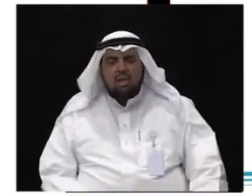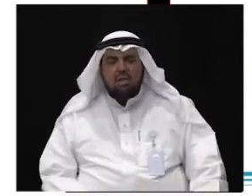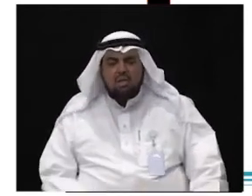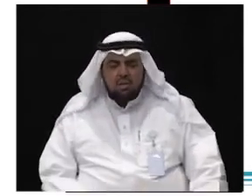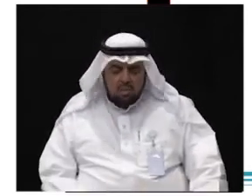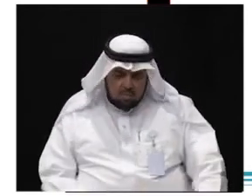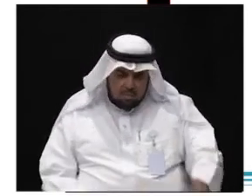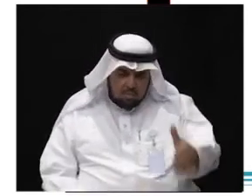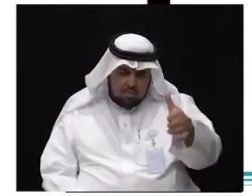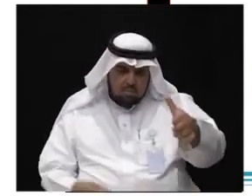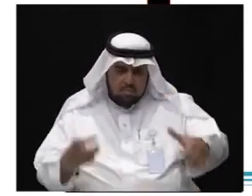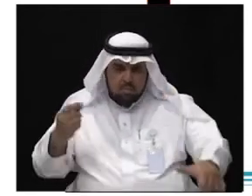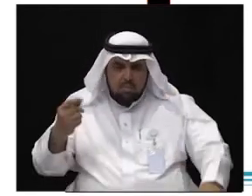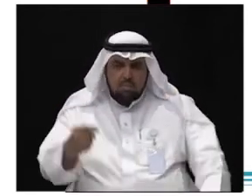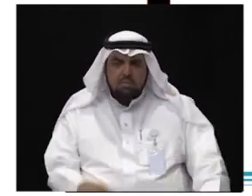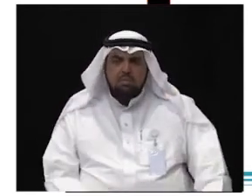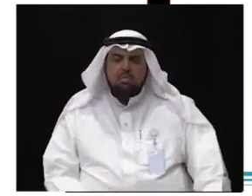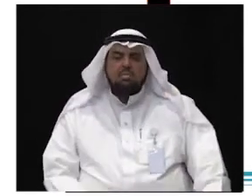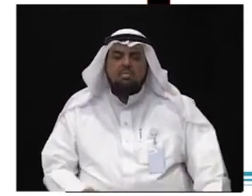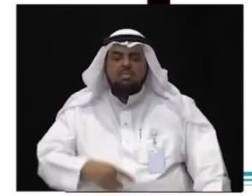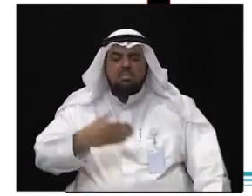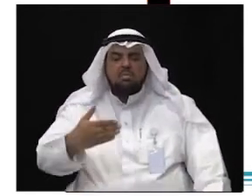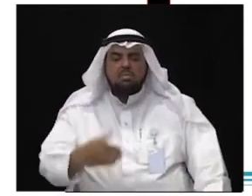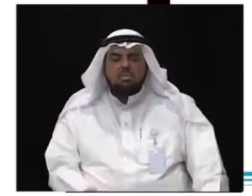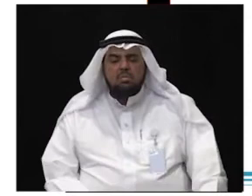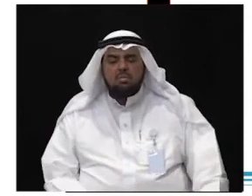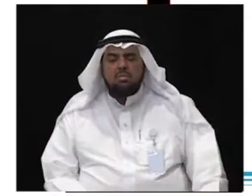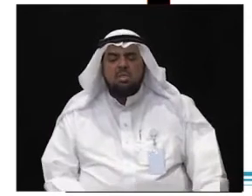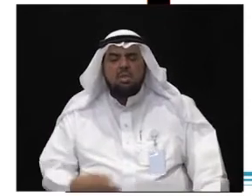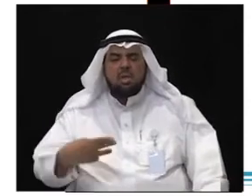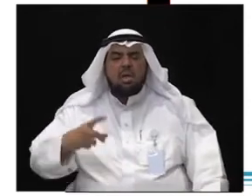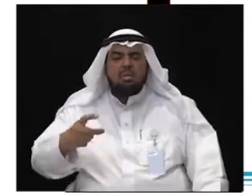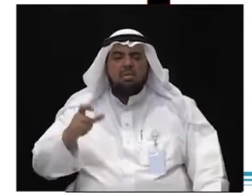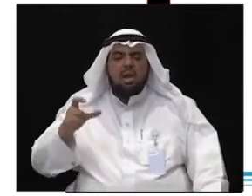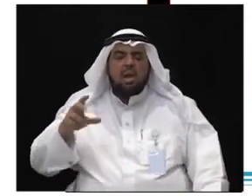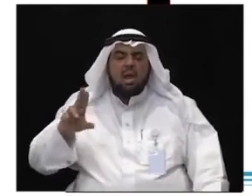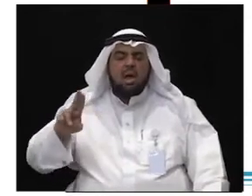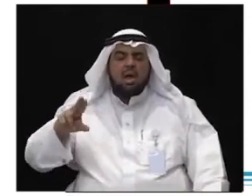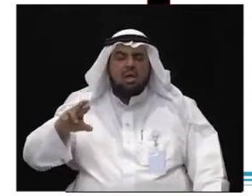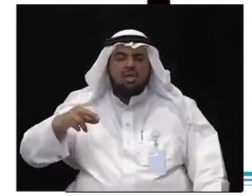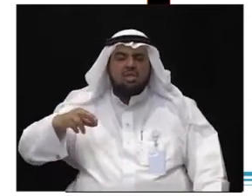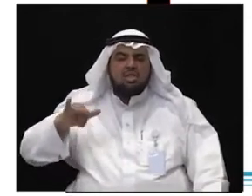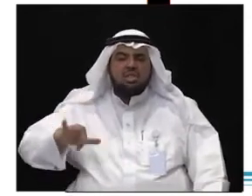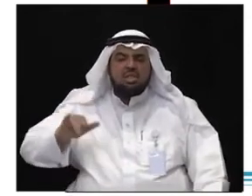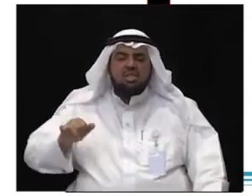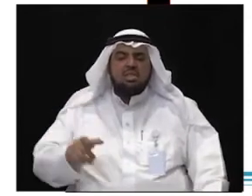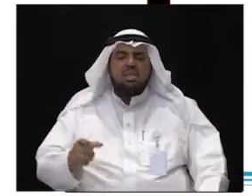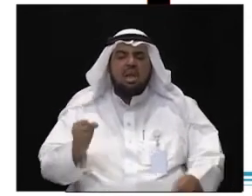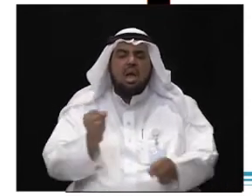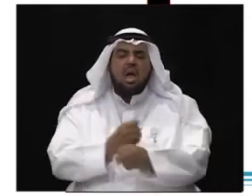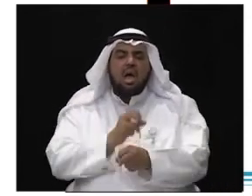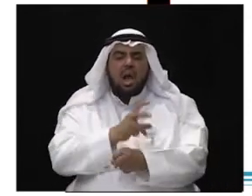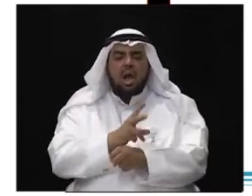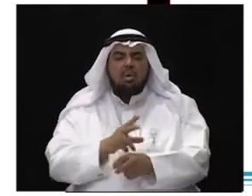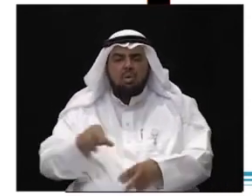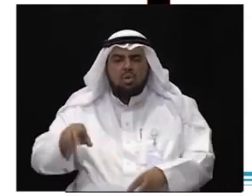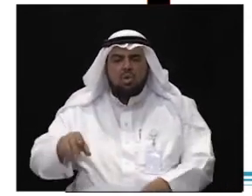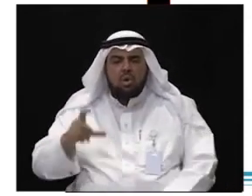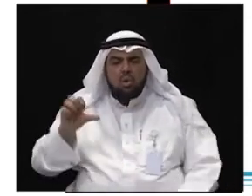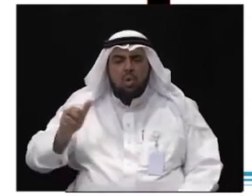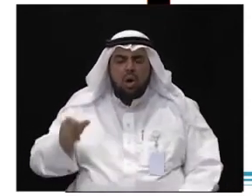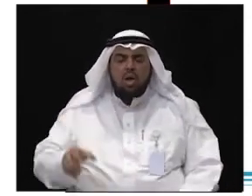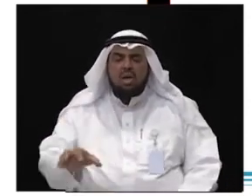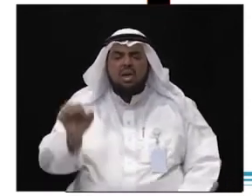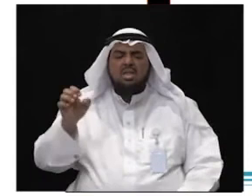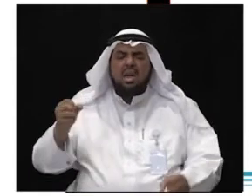بارك الله فيكم. طلب عبد العزيز من نورة أن تقوم باختيار أحد التدريبات وتساعده في